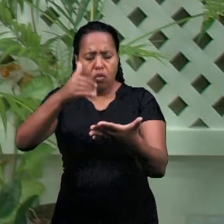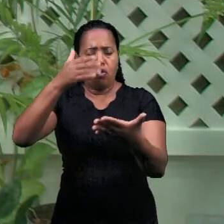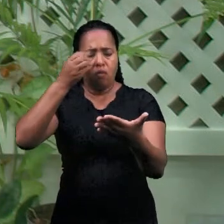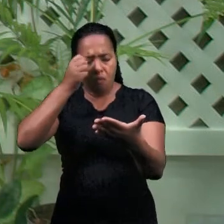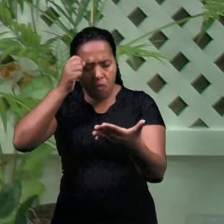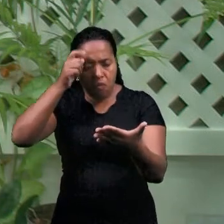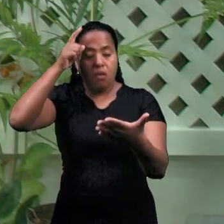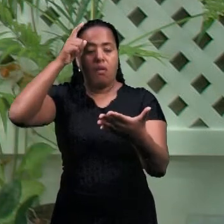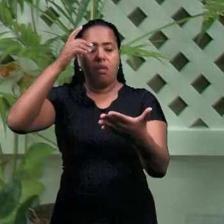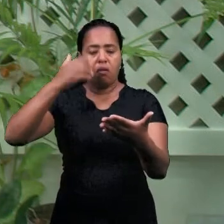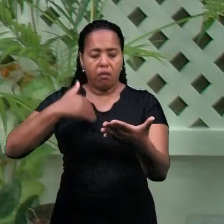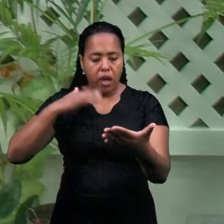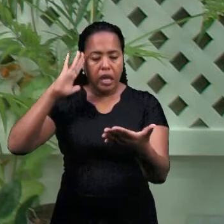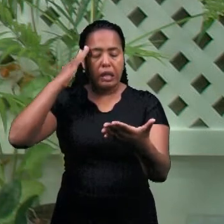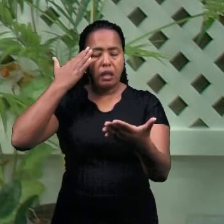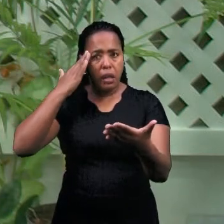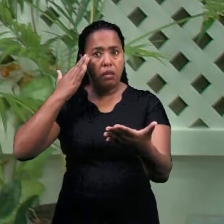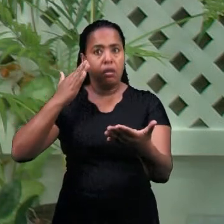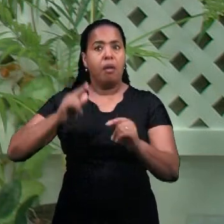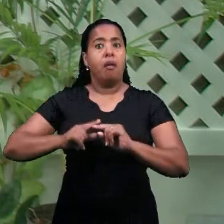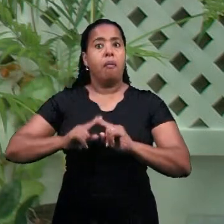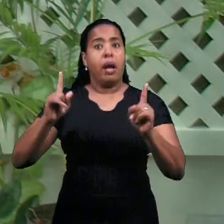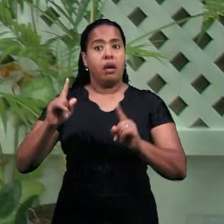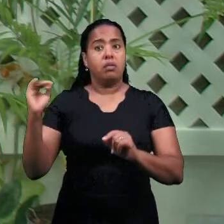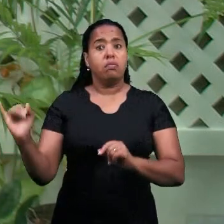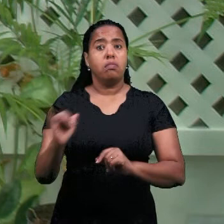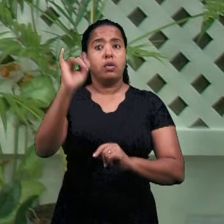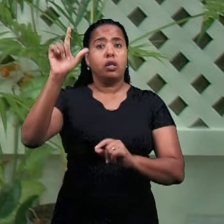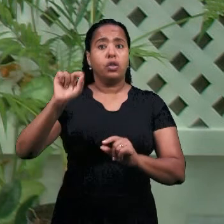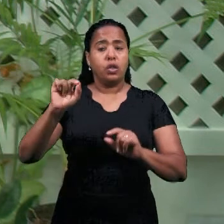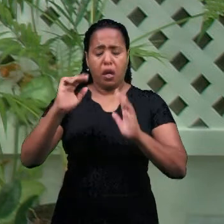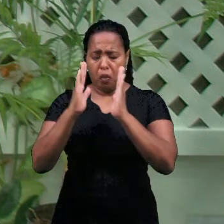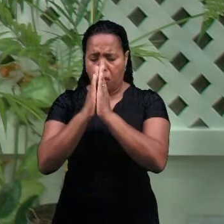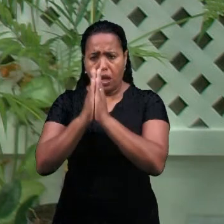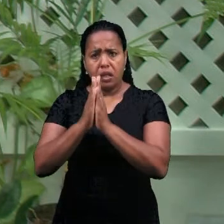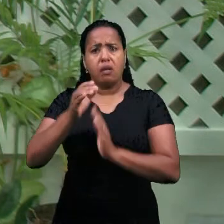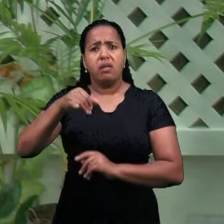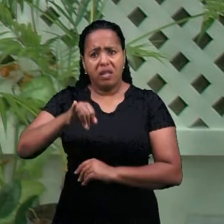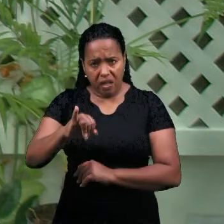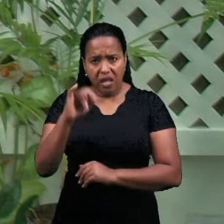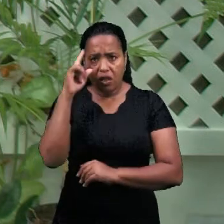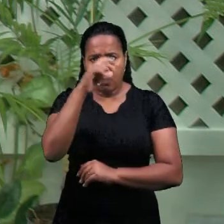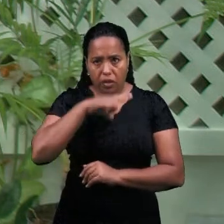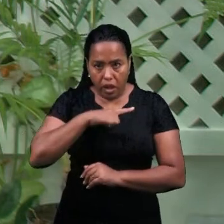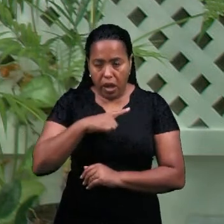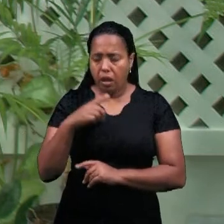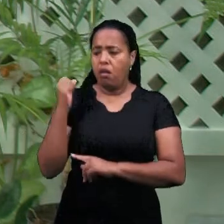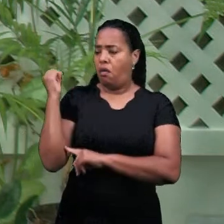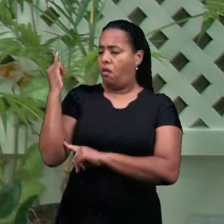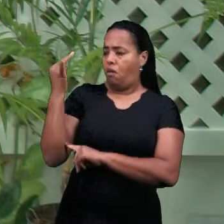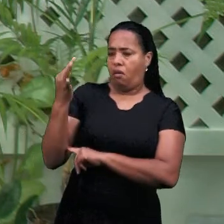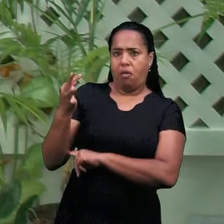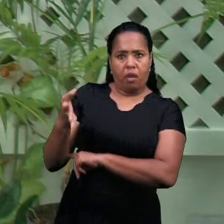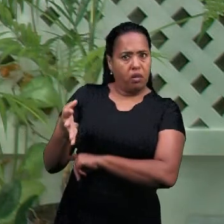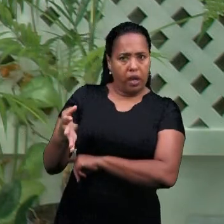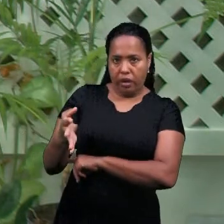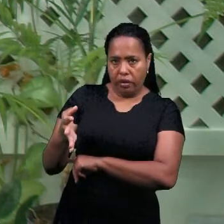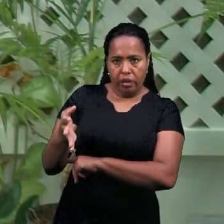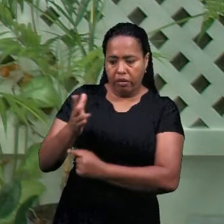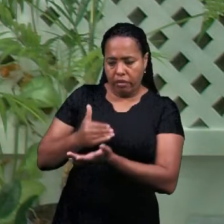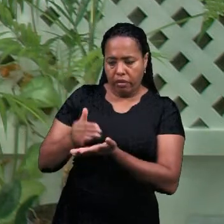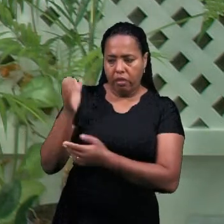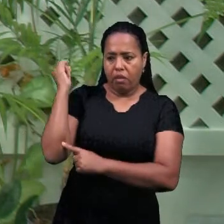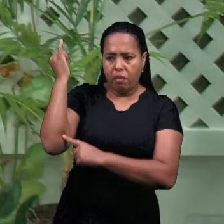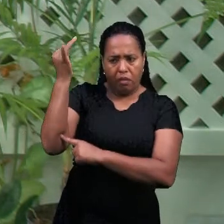lire et étudier, et spécialement avec la prière. Celui qui a des difficultés, prie au petit matin. Dieu va vous